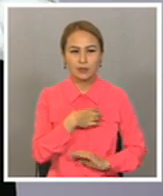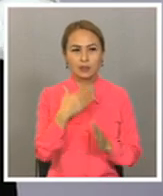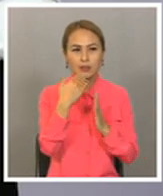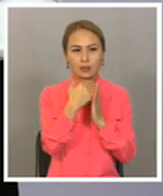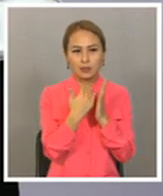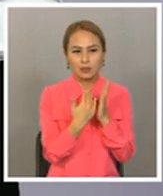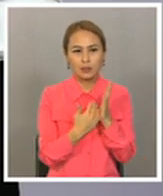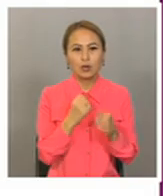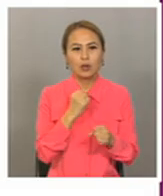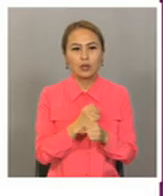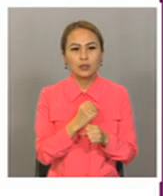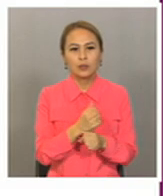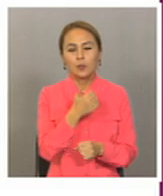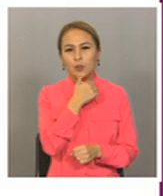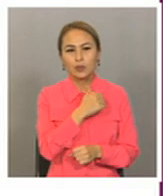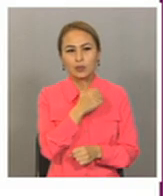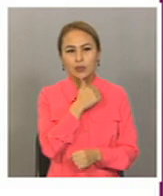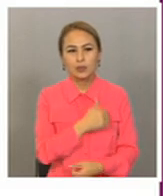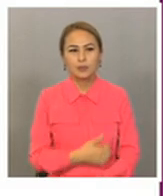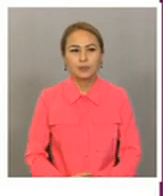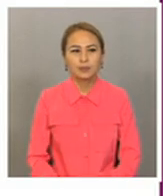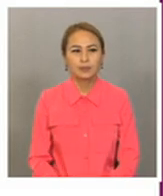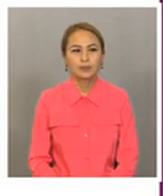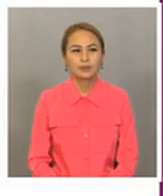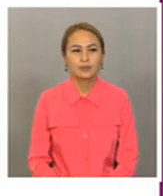құрастырып көріңіздер.